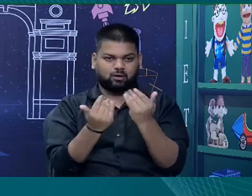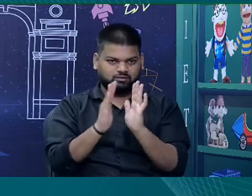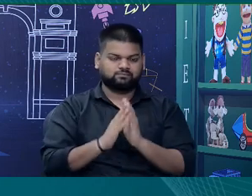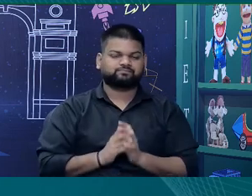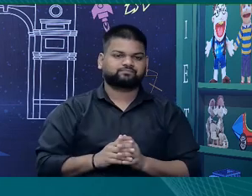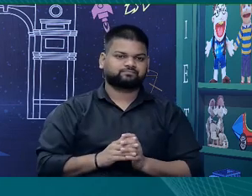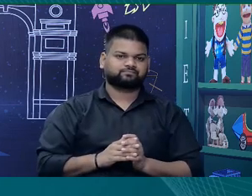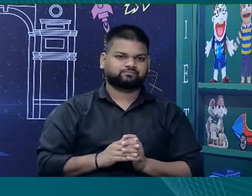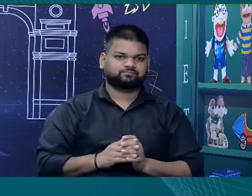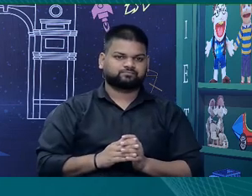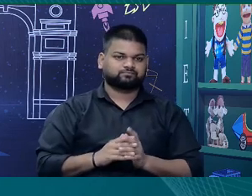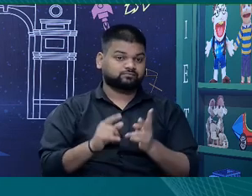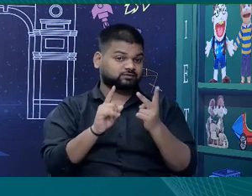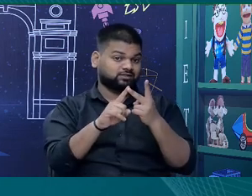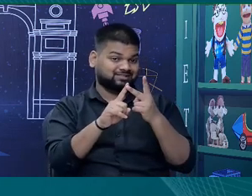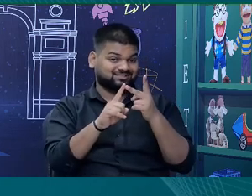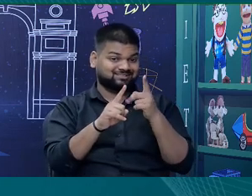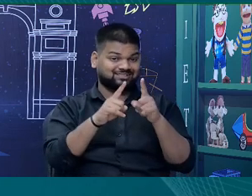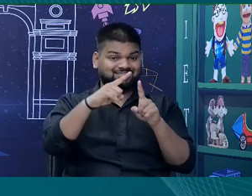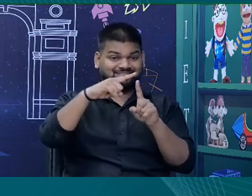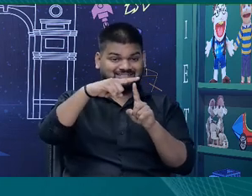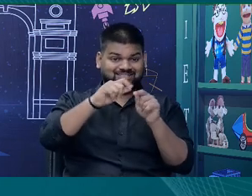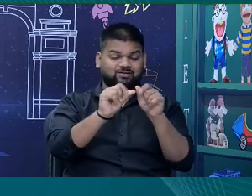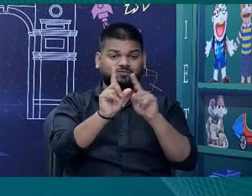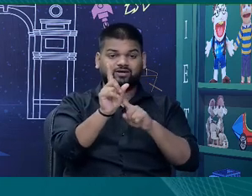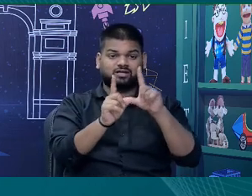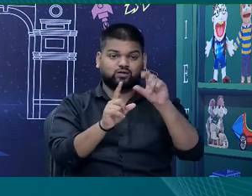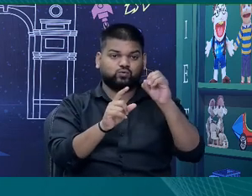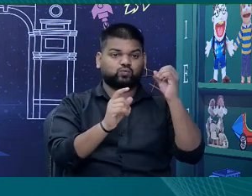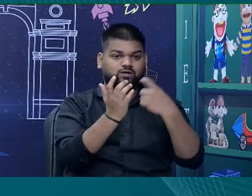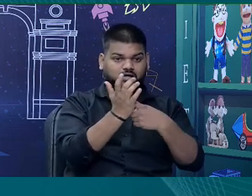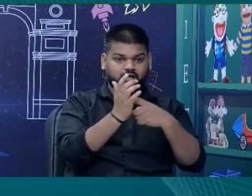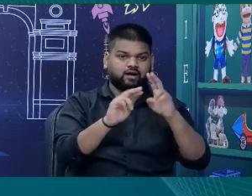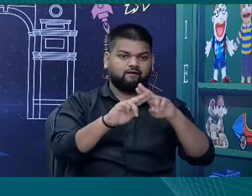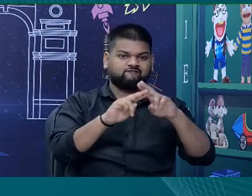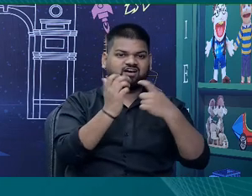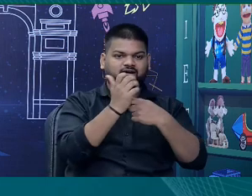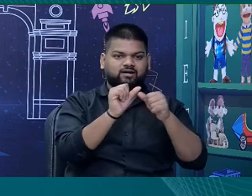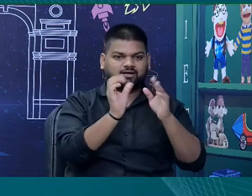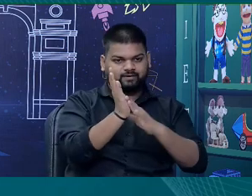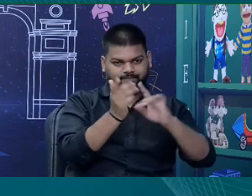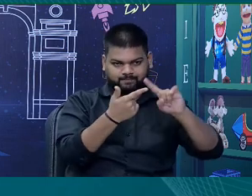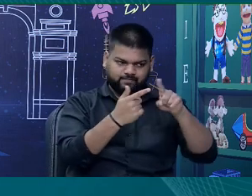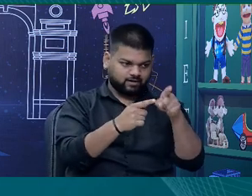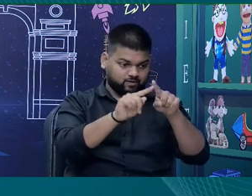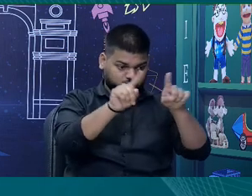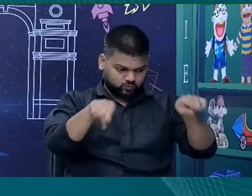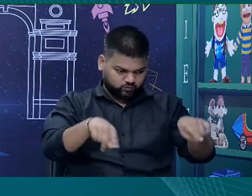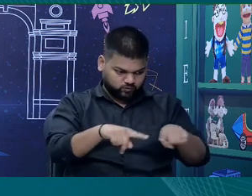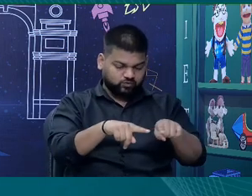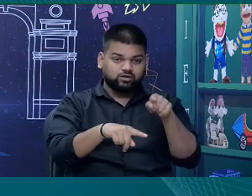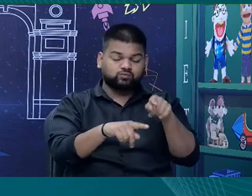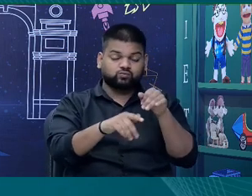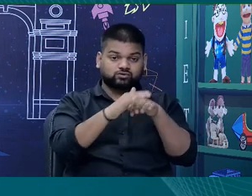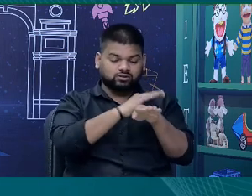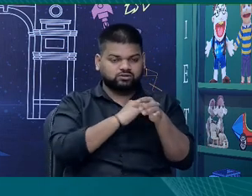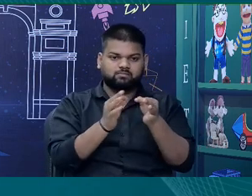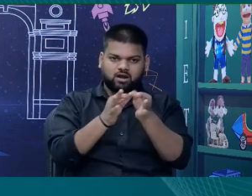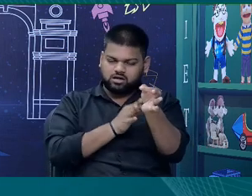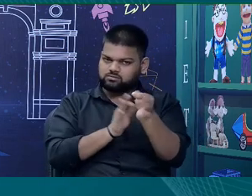सेकंड मेथड है आपका टेलर फ्रेम का उसे करके जो मैं अभी आपको डेमोंस्ट्रेट करके दिखता हूं की कैसे एक बच्चा है जो देख नहीं पाते हैं